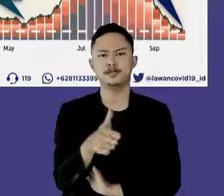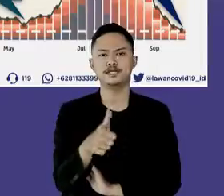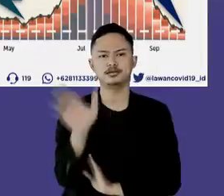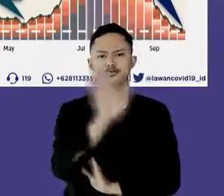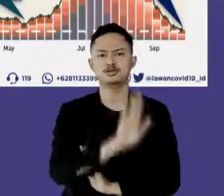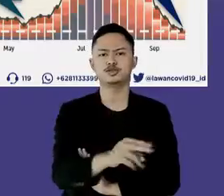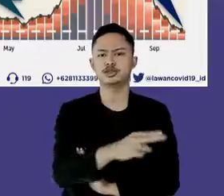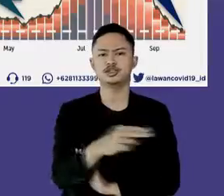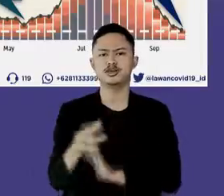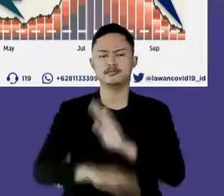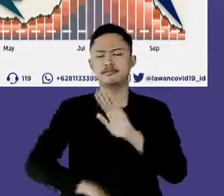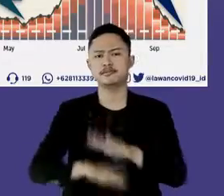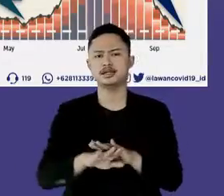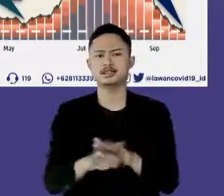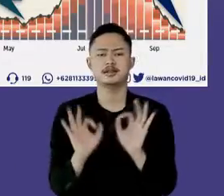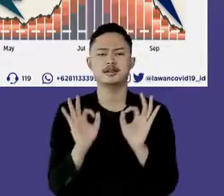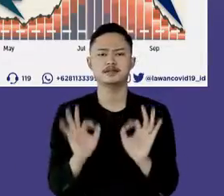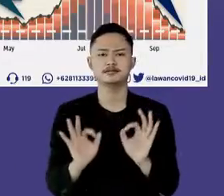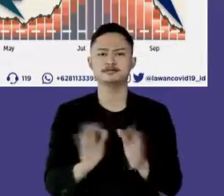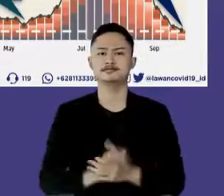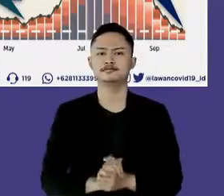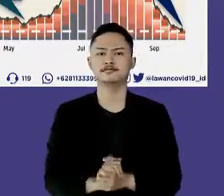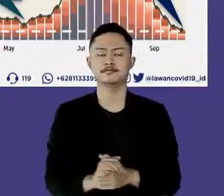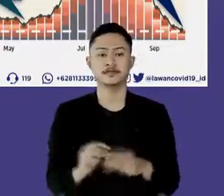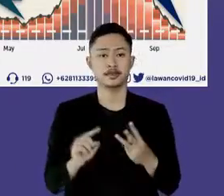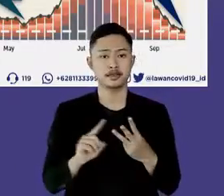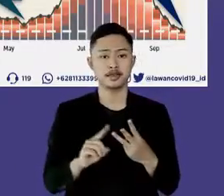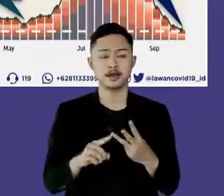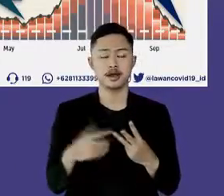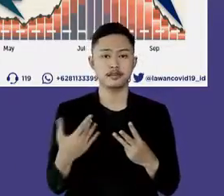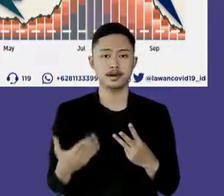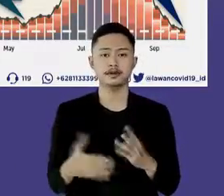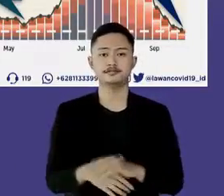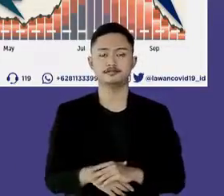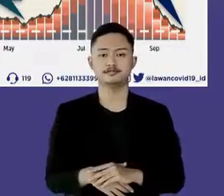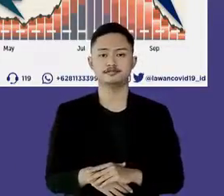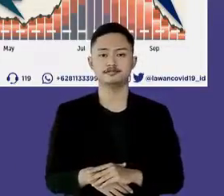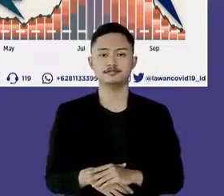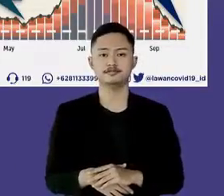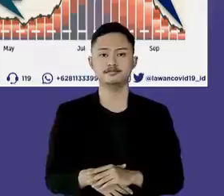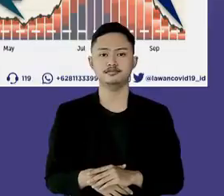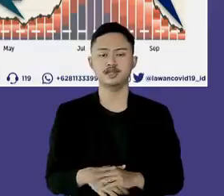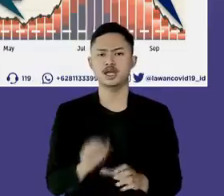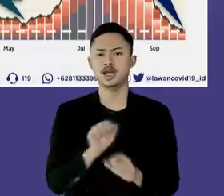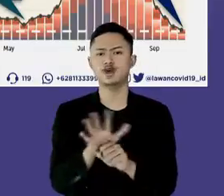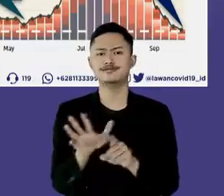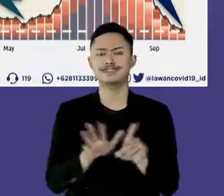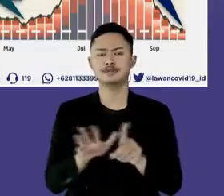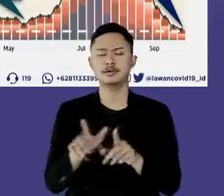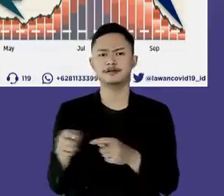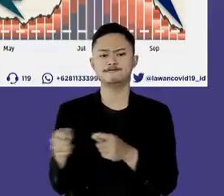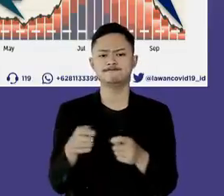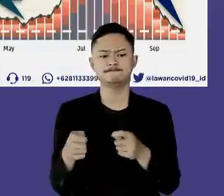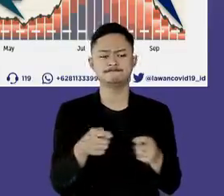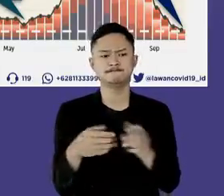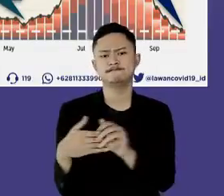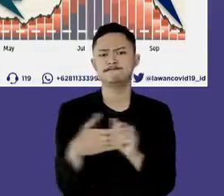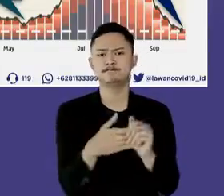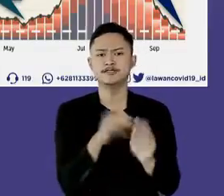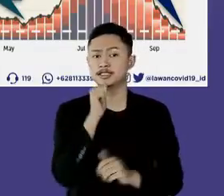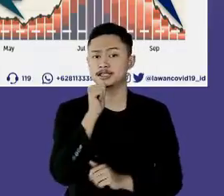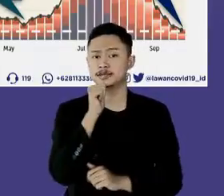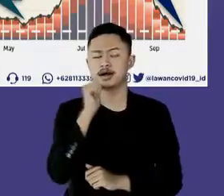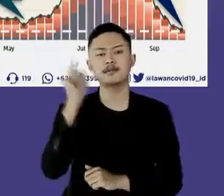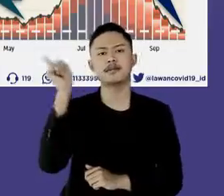menyeluruh dan maksimal yang ketiga Hai komando pengendalian covert 19 dipegang oleh